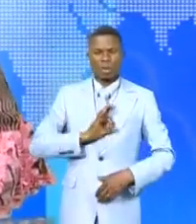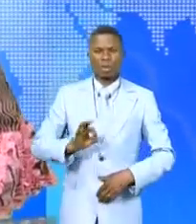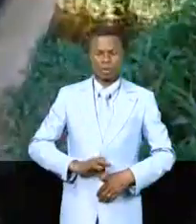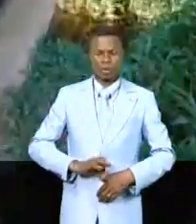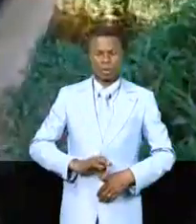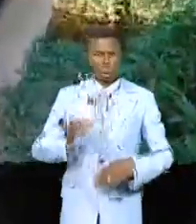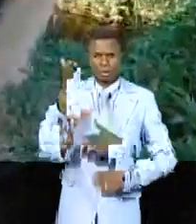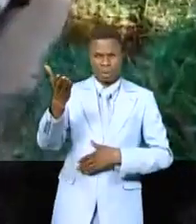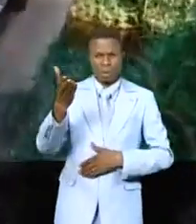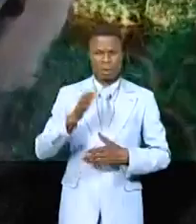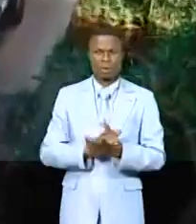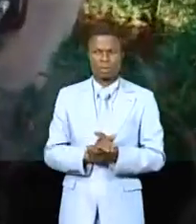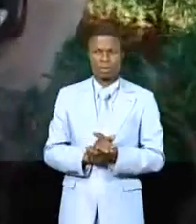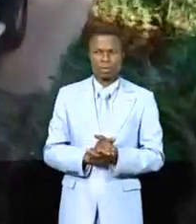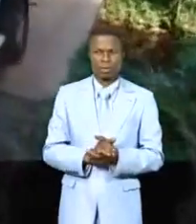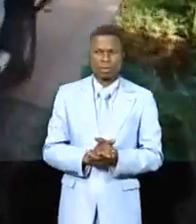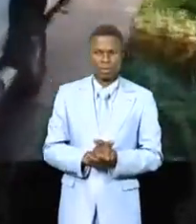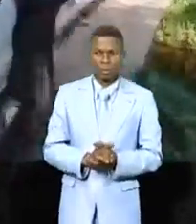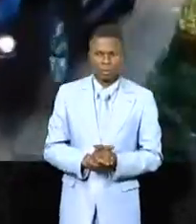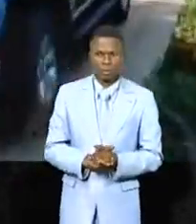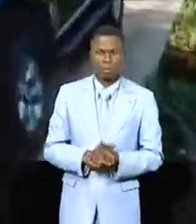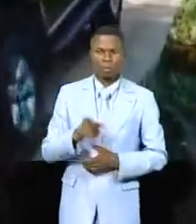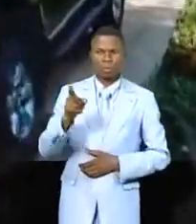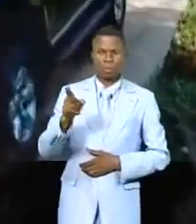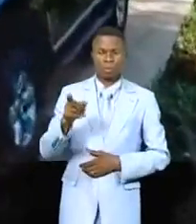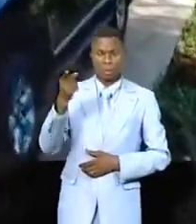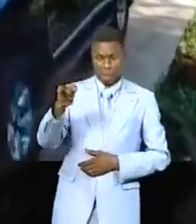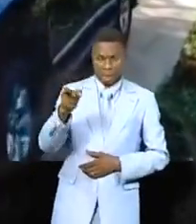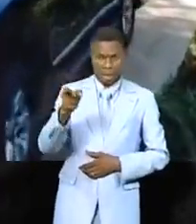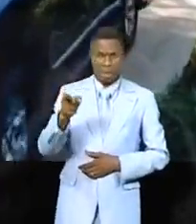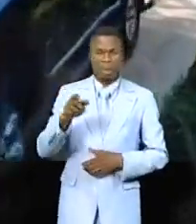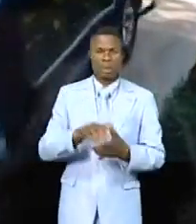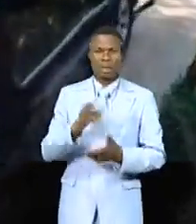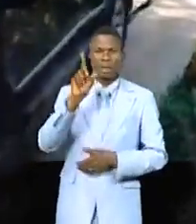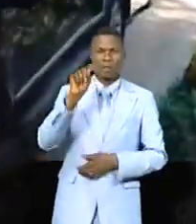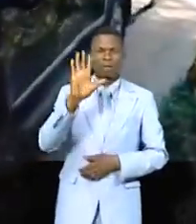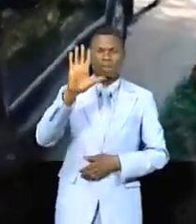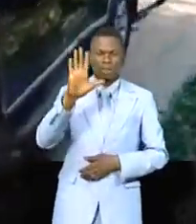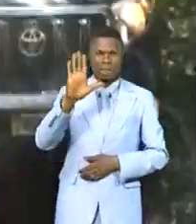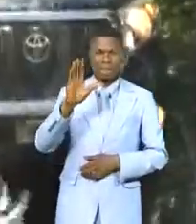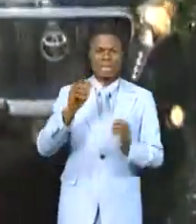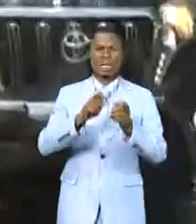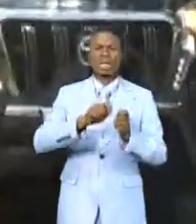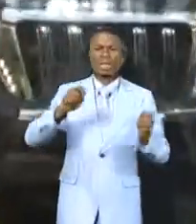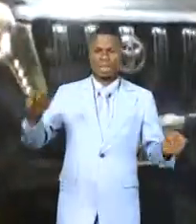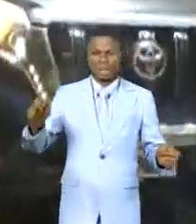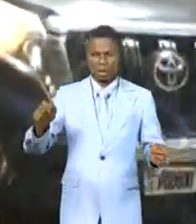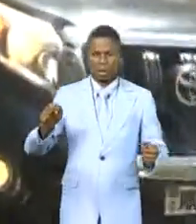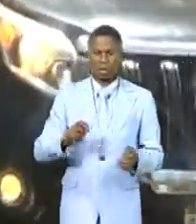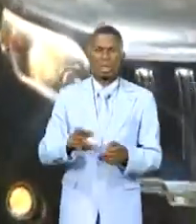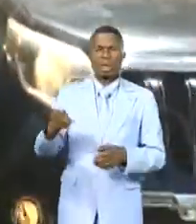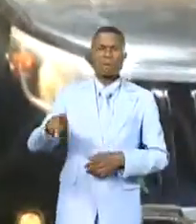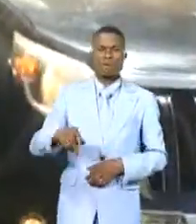Dondo. L'âge Ilongo Kindo, nous sommes à 25 km de Boindé, dans la province de la